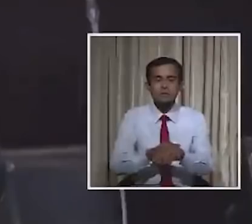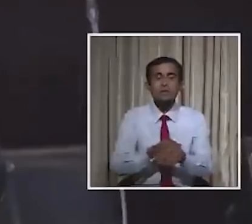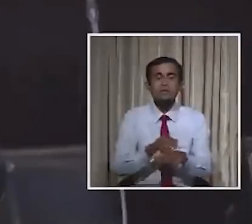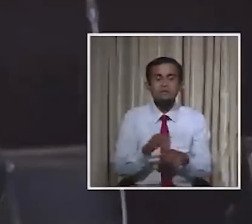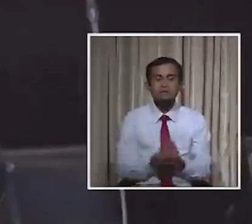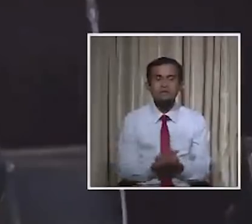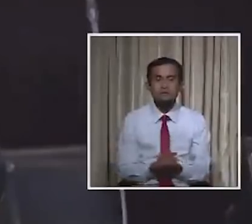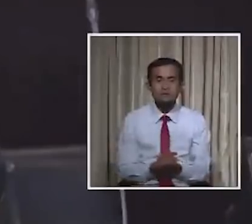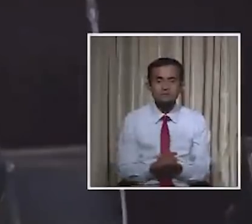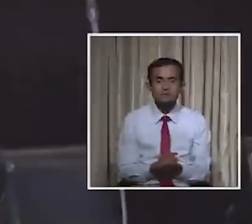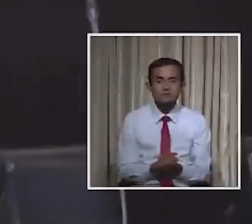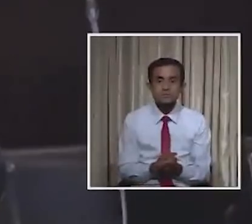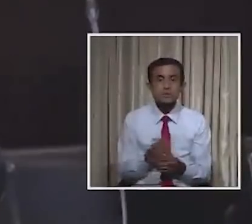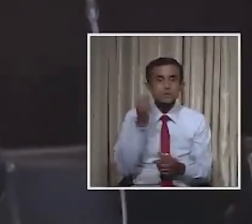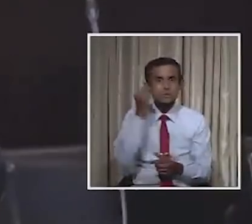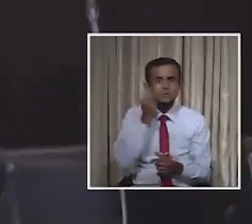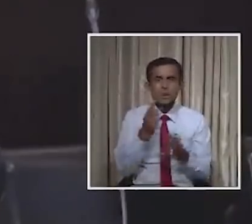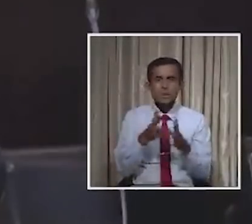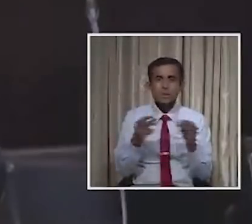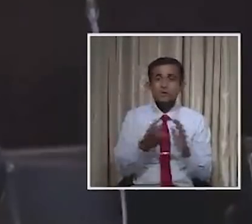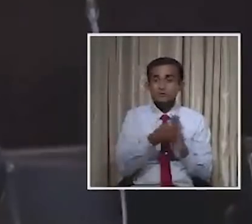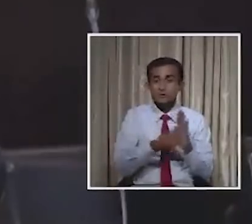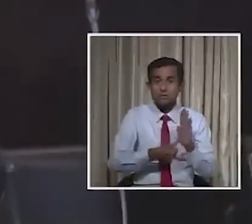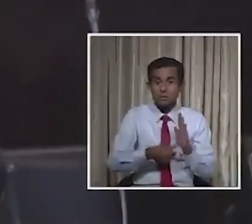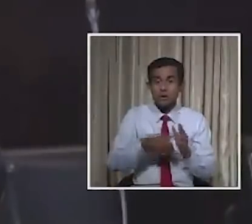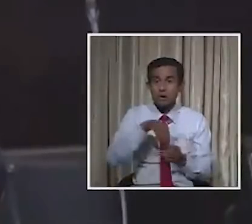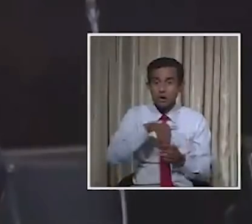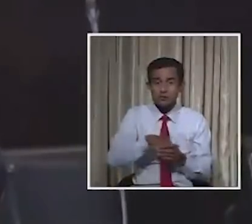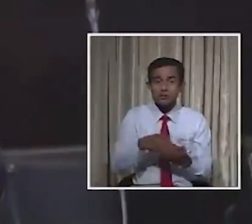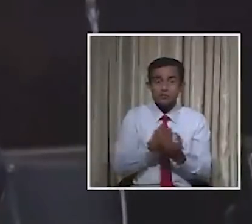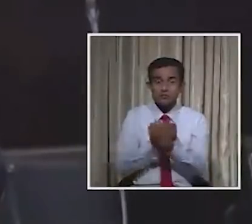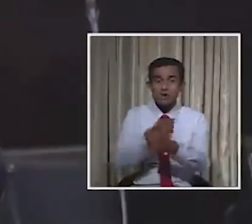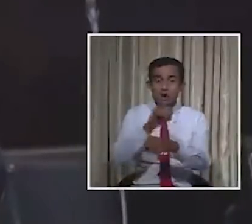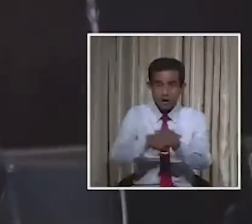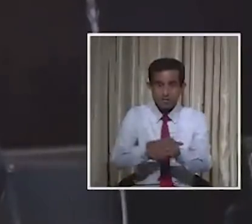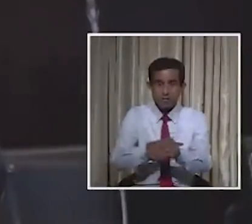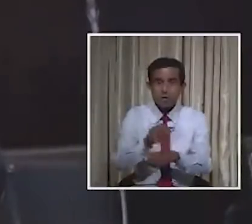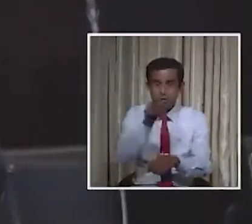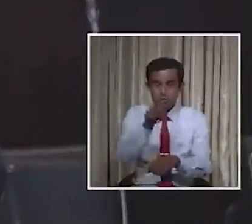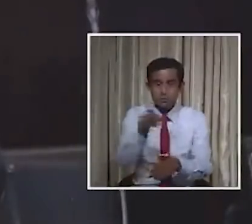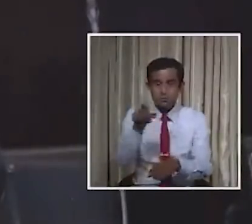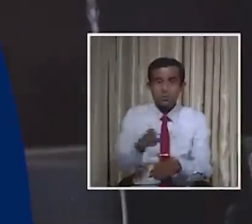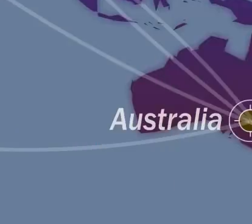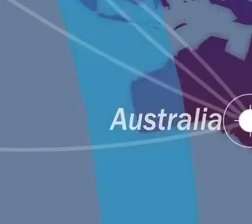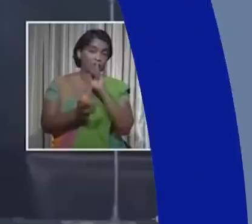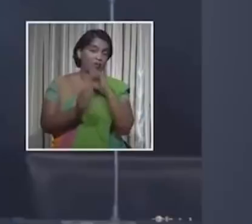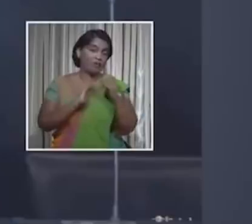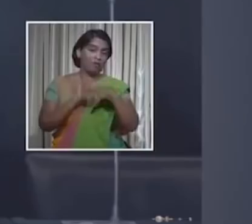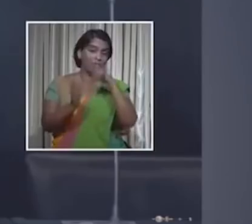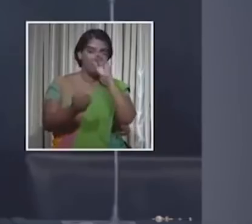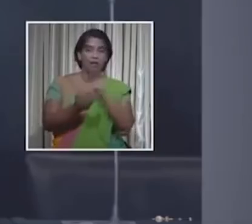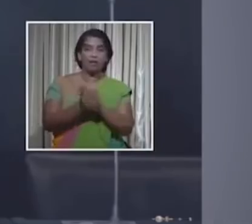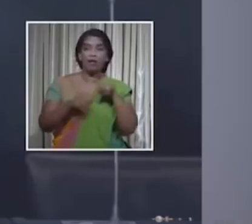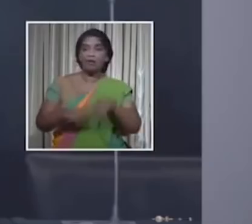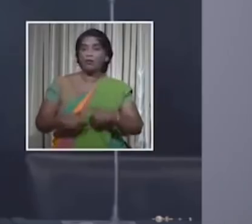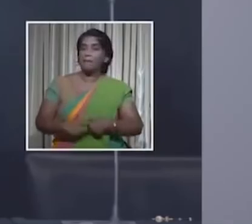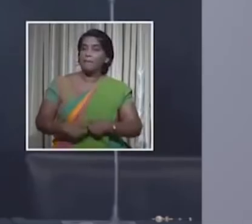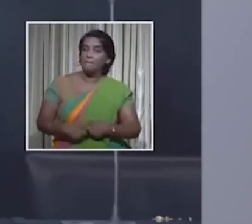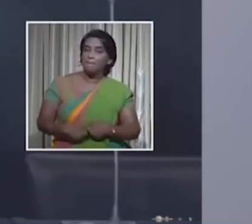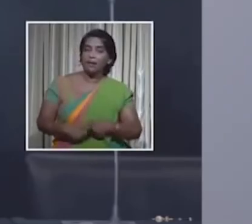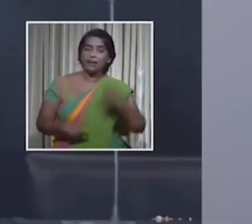ஏன் இந்த இரட்டை கொள்கை பின்பற்றப்பட வேண்டும் என்றும் அவர் இதன்போது நீதியமைச்சர் அலி சப்ரியிடம் கேள்வி எழுப்பினார். முடிந்தால்